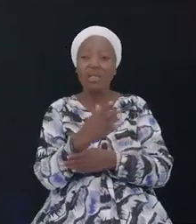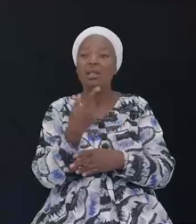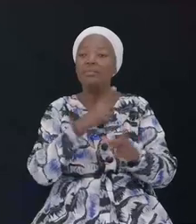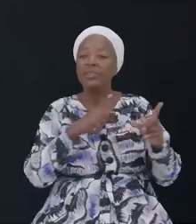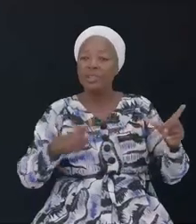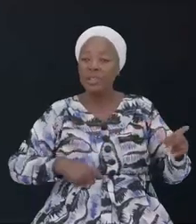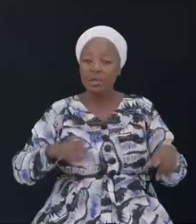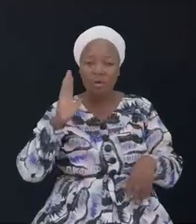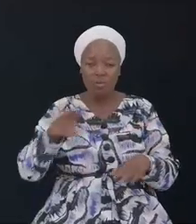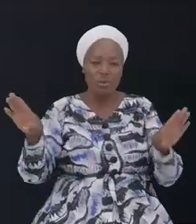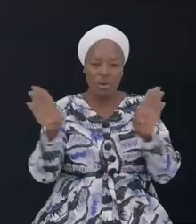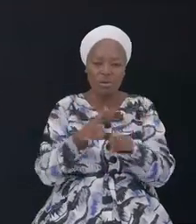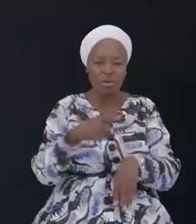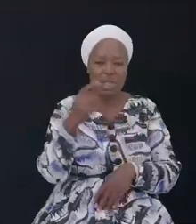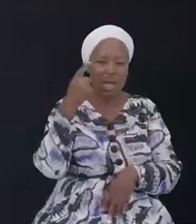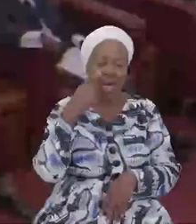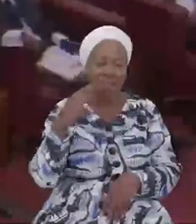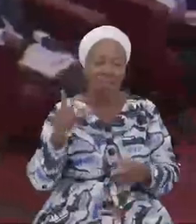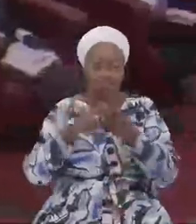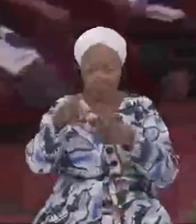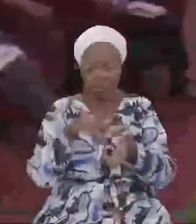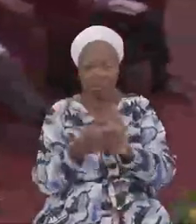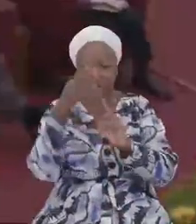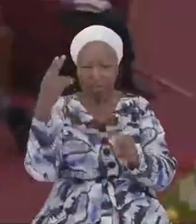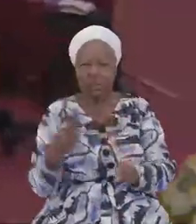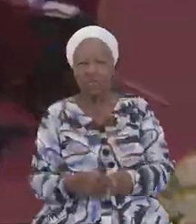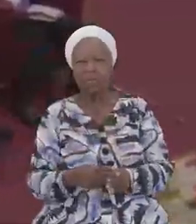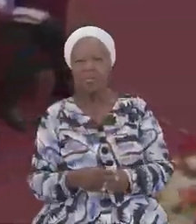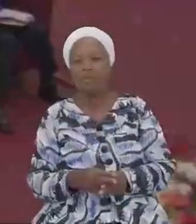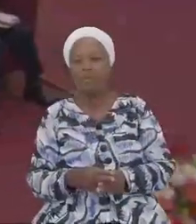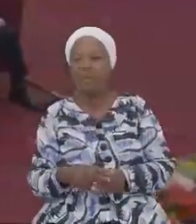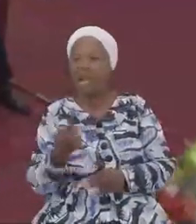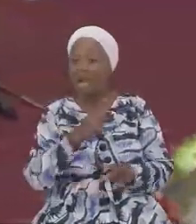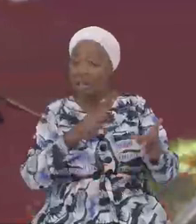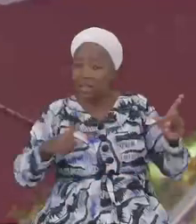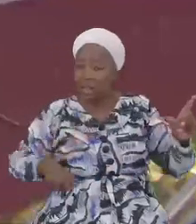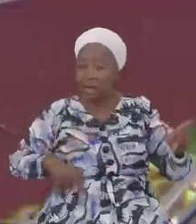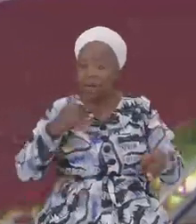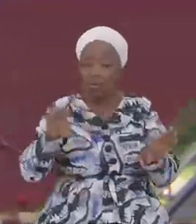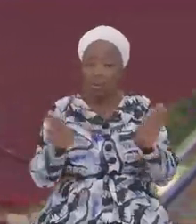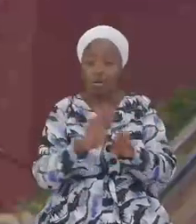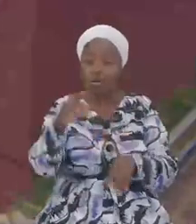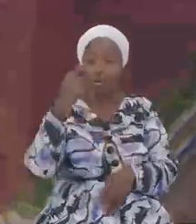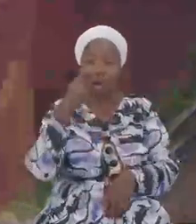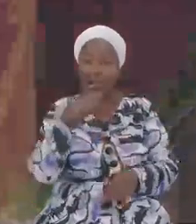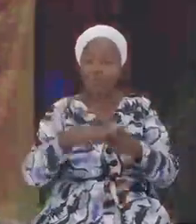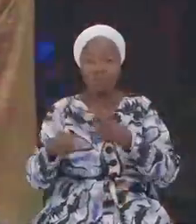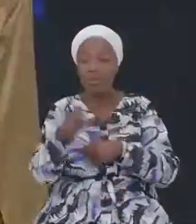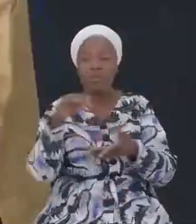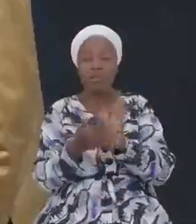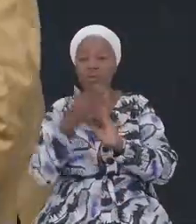va fermer leurs yeux. Ils ne te verront pas. Et le Seigneur va fermer tes yeux pour que tu ne les vois